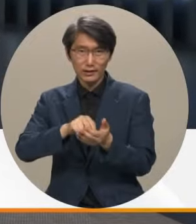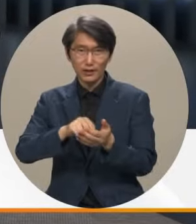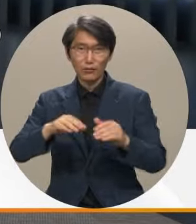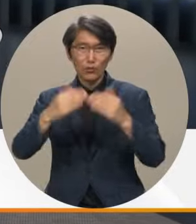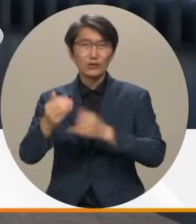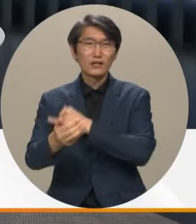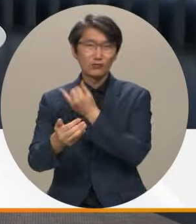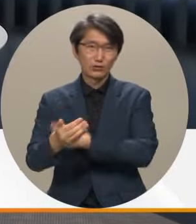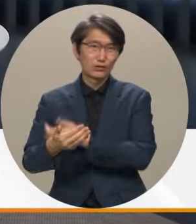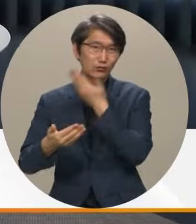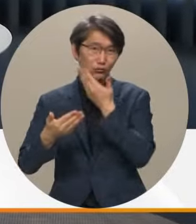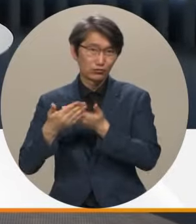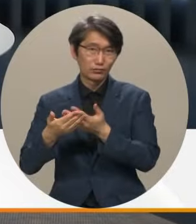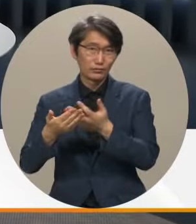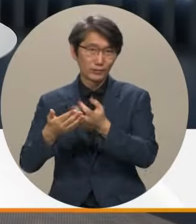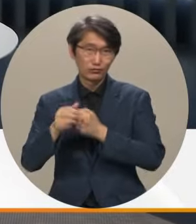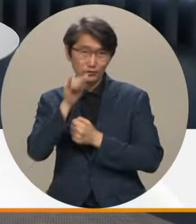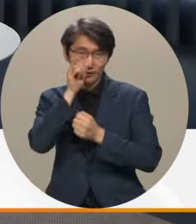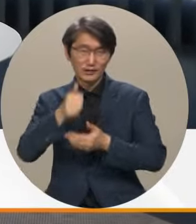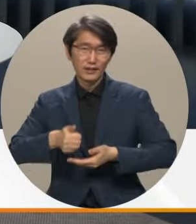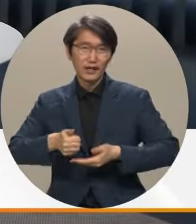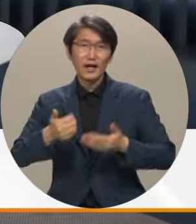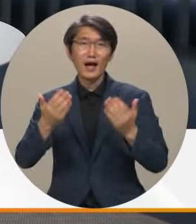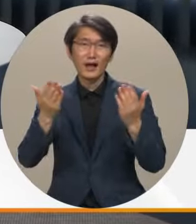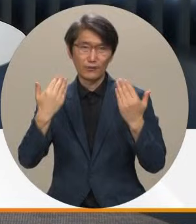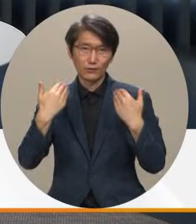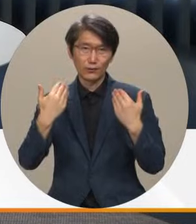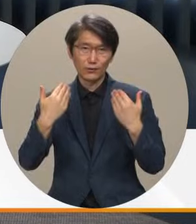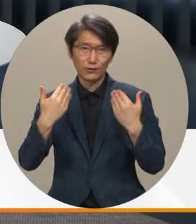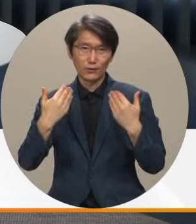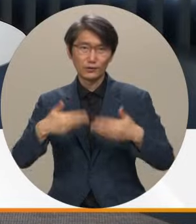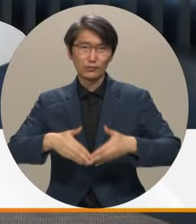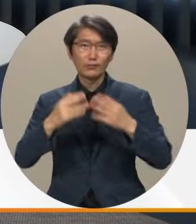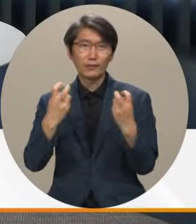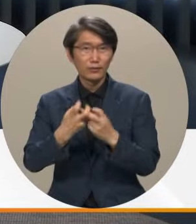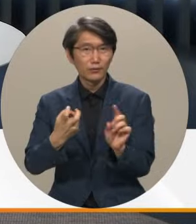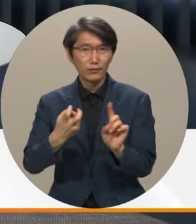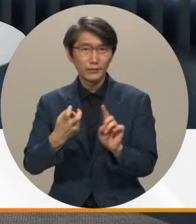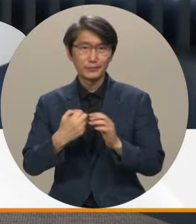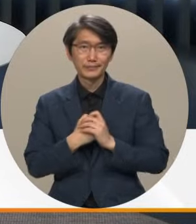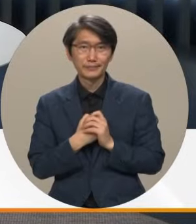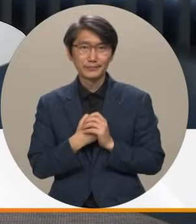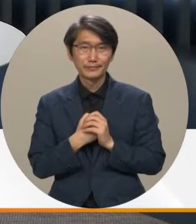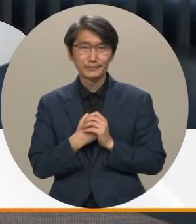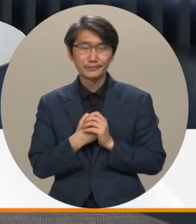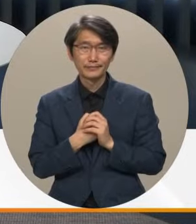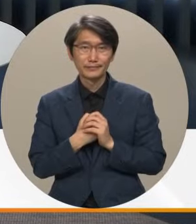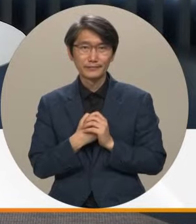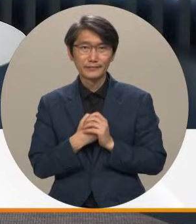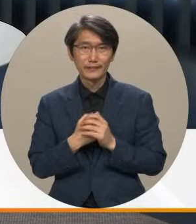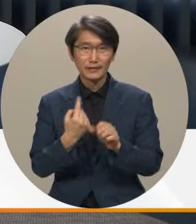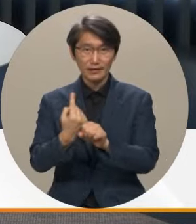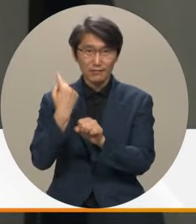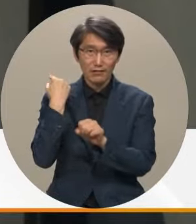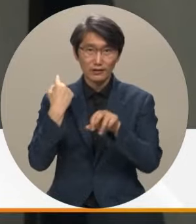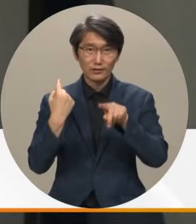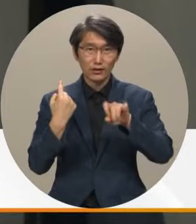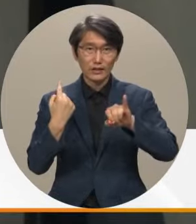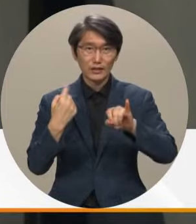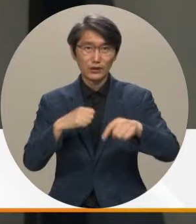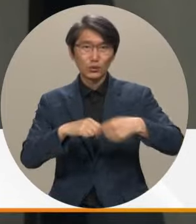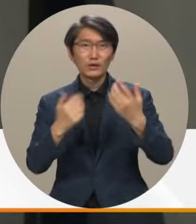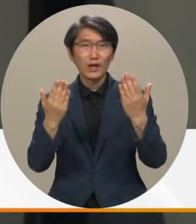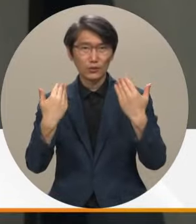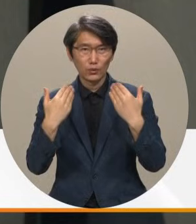인권이 존중받을 수 있는 그런 학교를 만들려면 구체적으로 어떤 방안 필요하다고 보십니까? 예, 작년 우리 서희초등학교